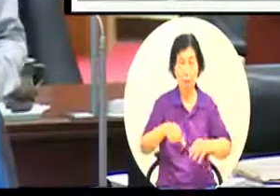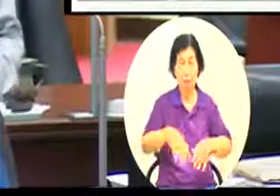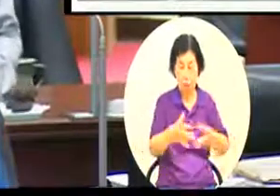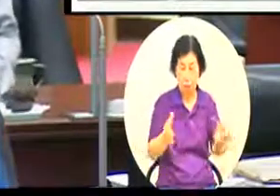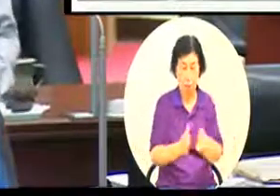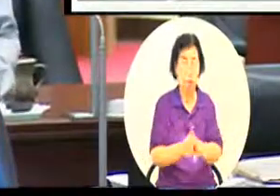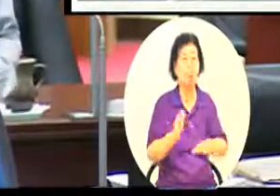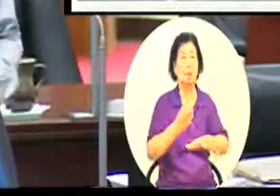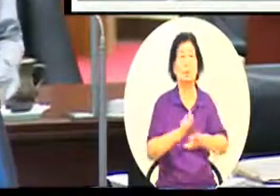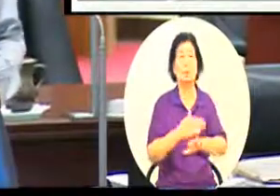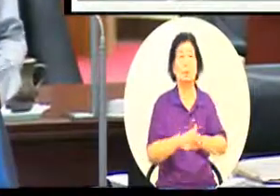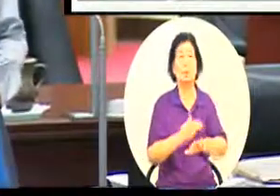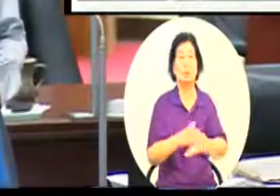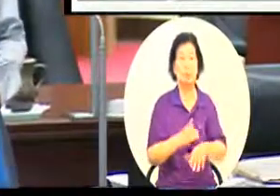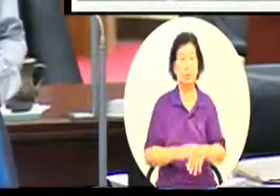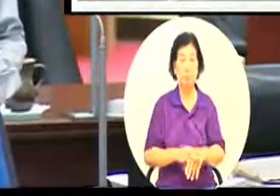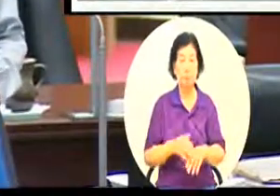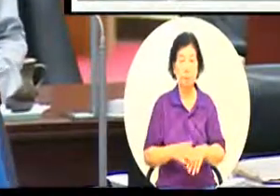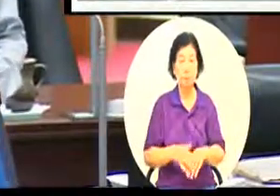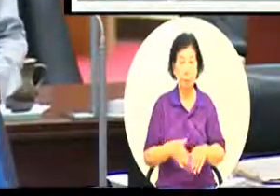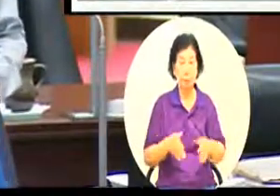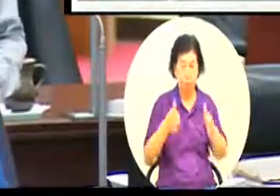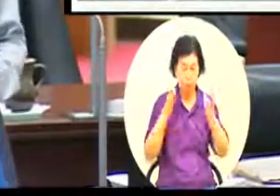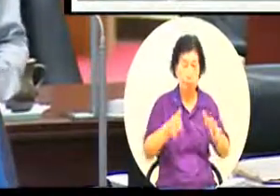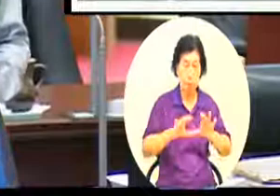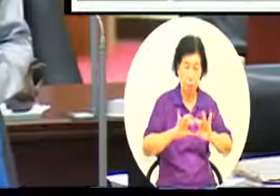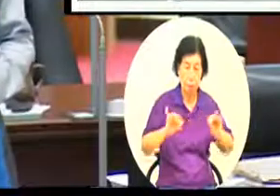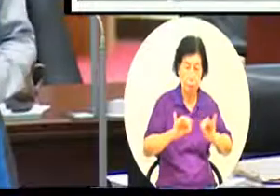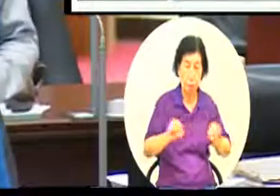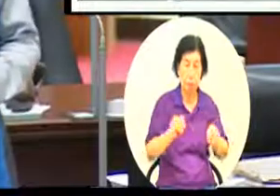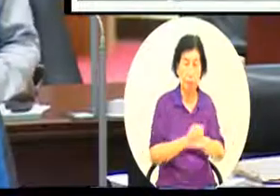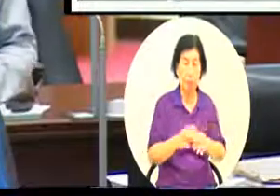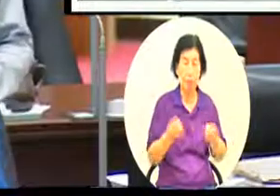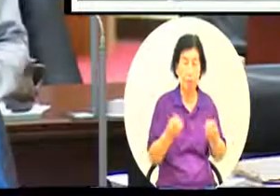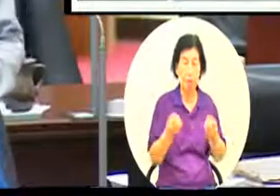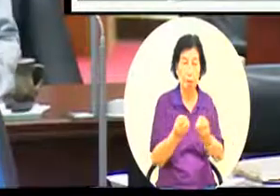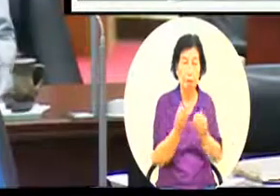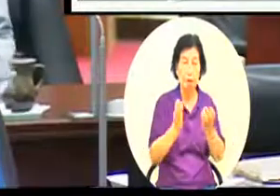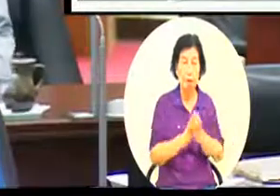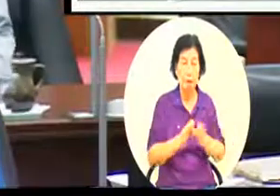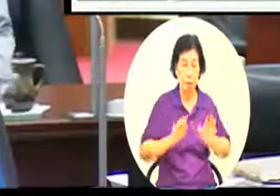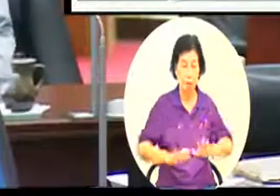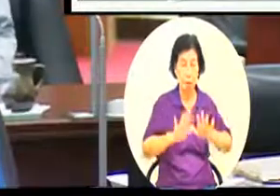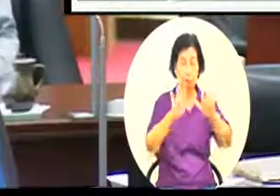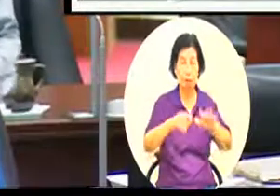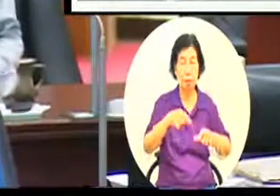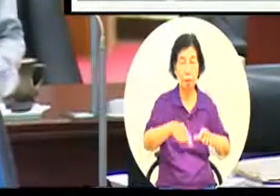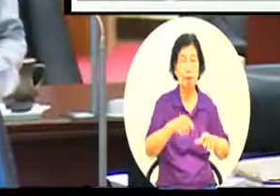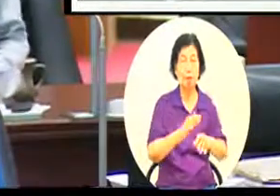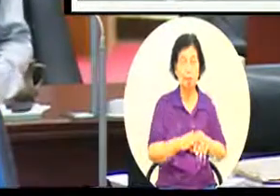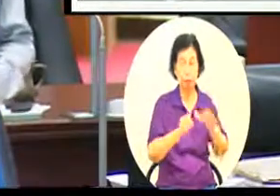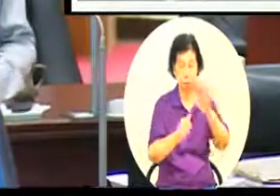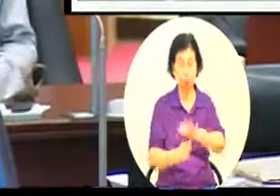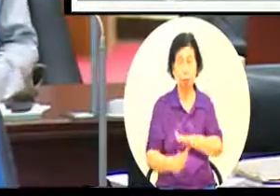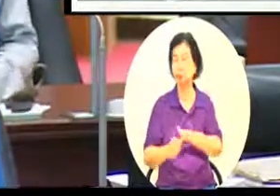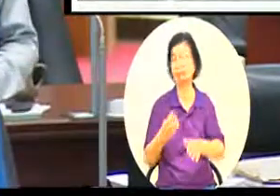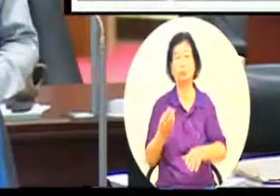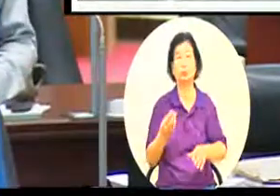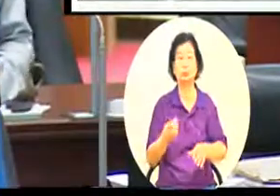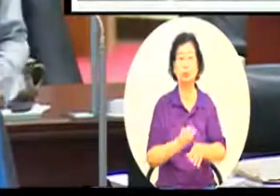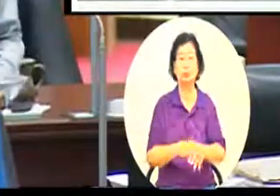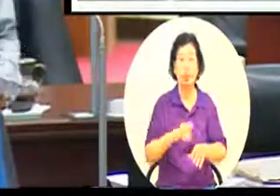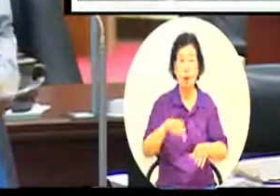于推动土地的一个开发的一个部分啊，可以说是不及格啊。难怪我们高雄捷运还是会在赔